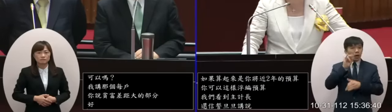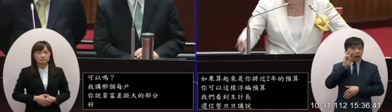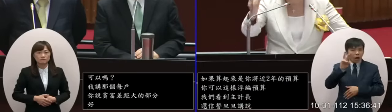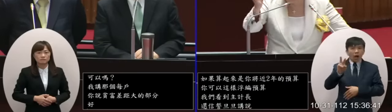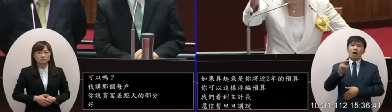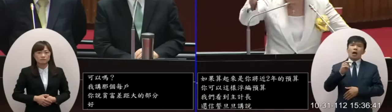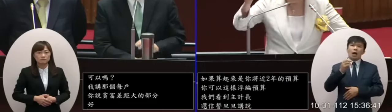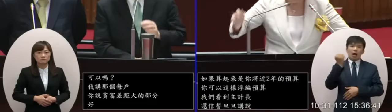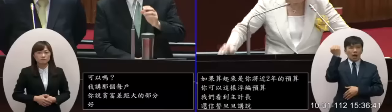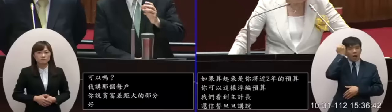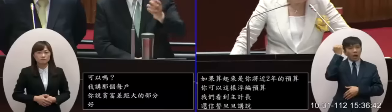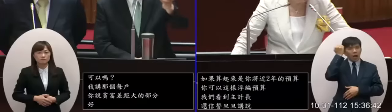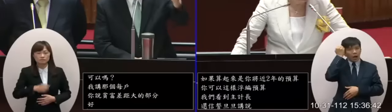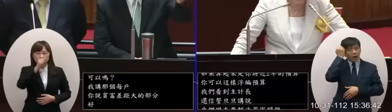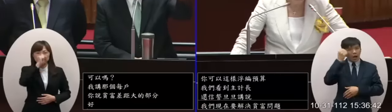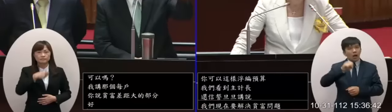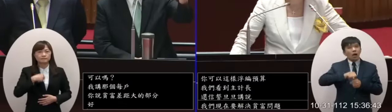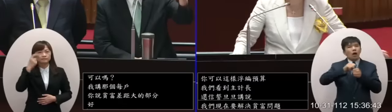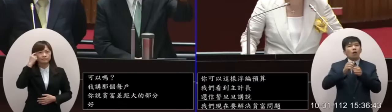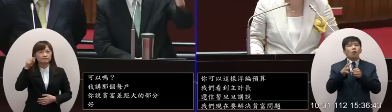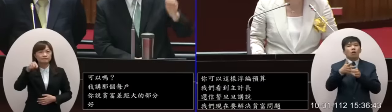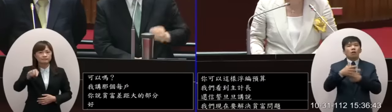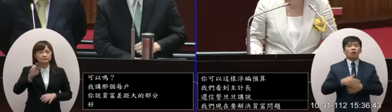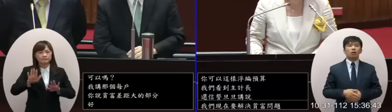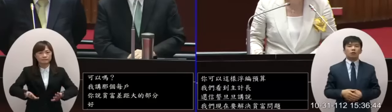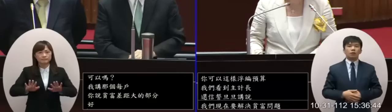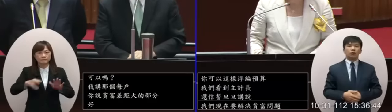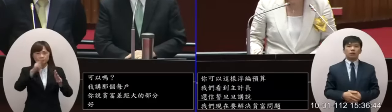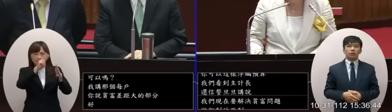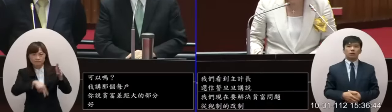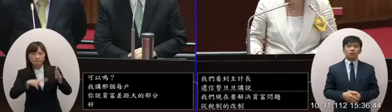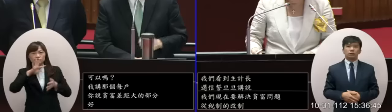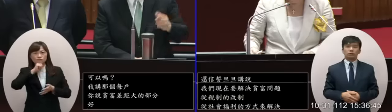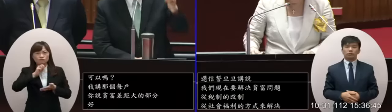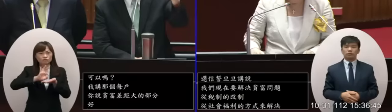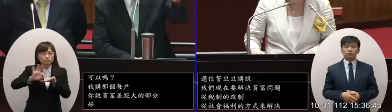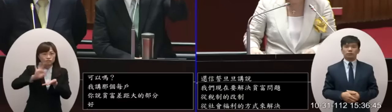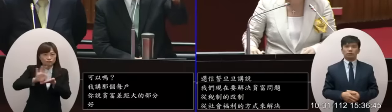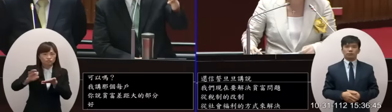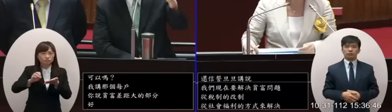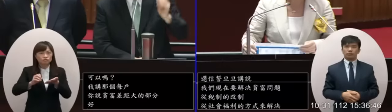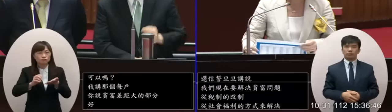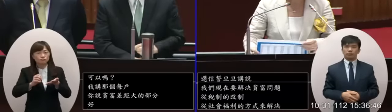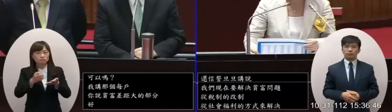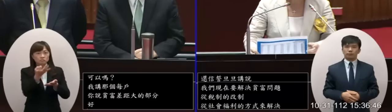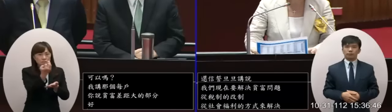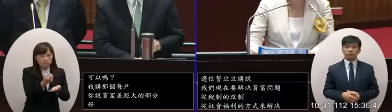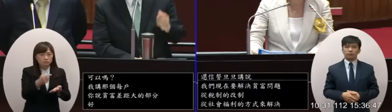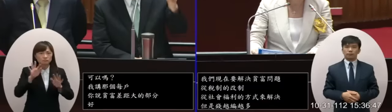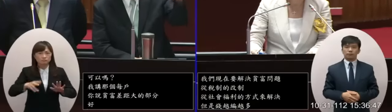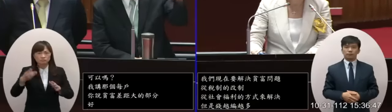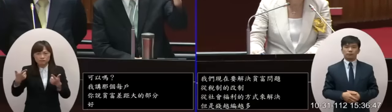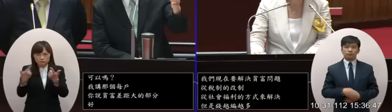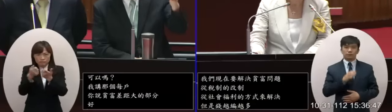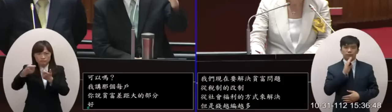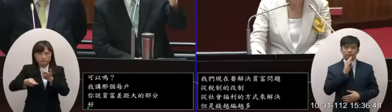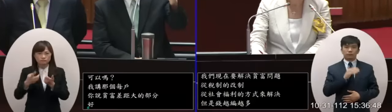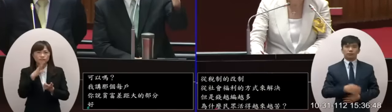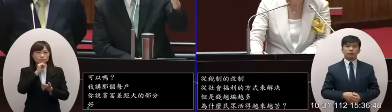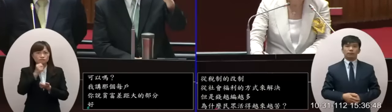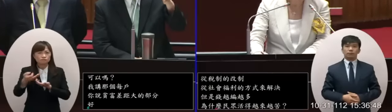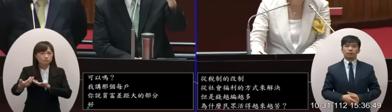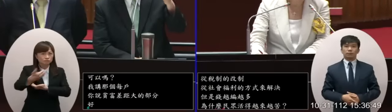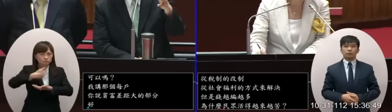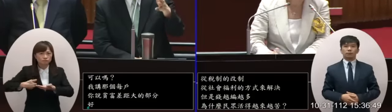越来越苦？来，院长，请回答。 我想你现在看税出的规模，我们还要看税入的规模。如果你看这几年